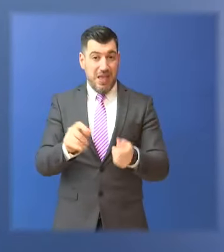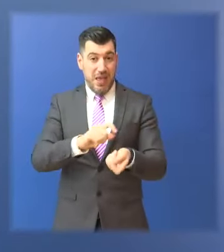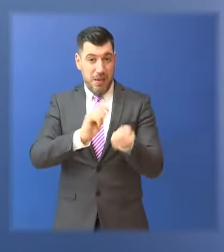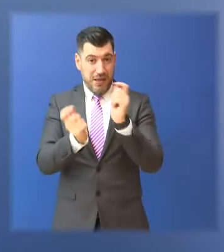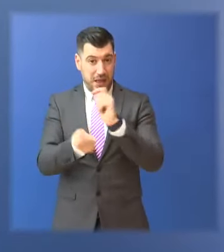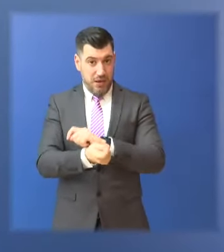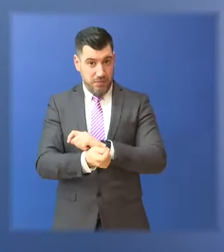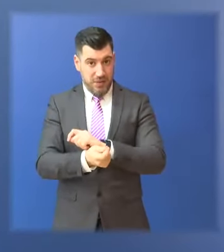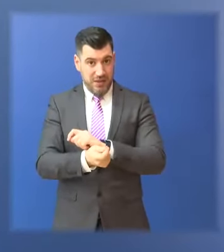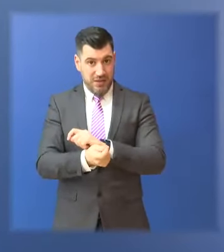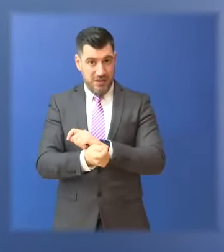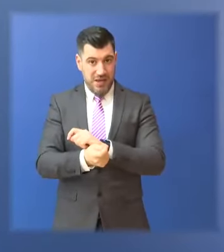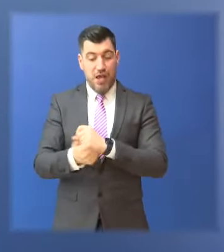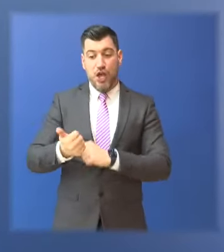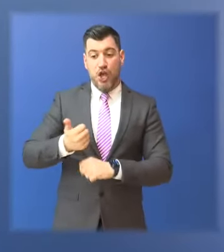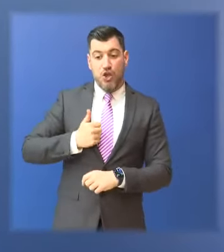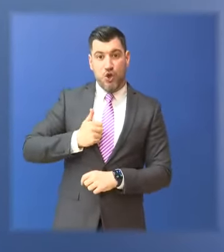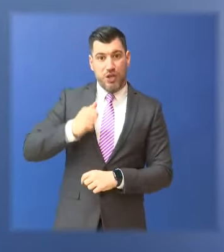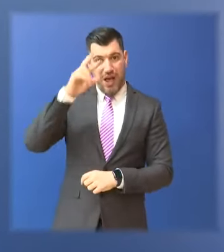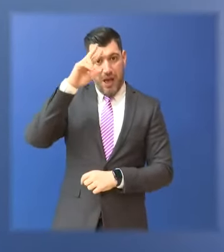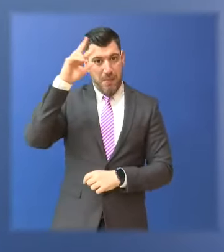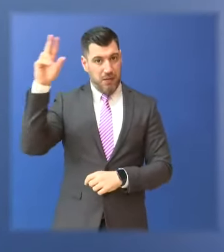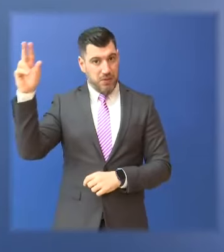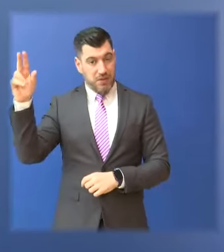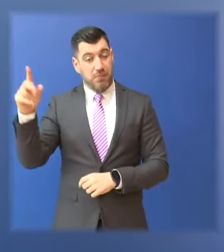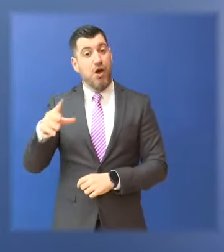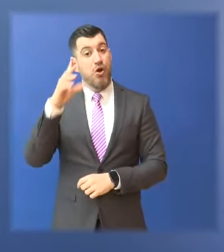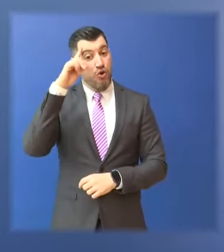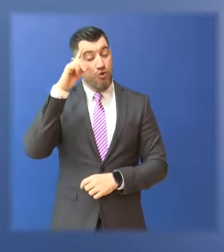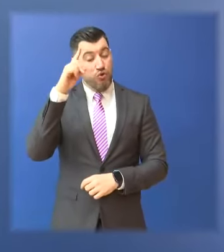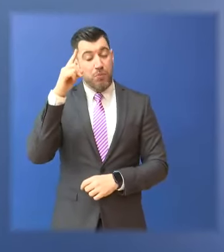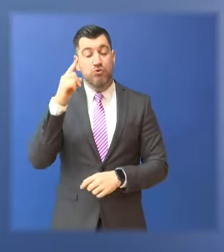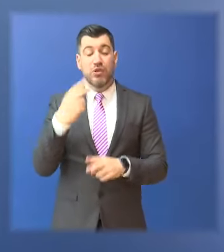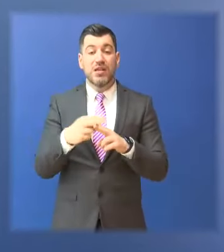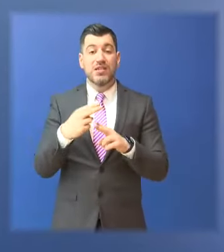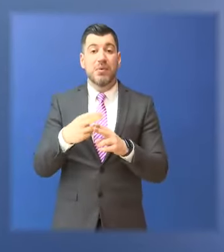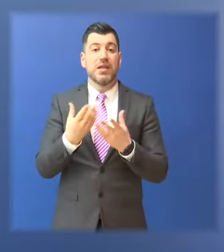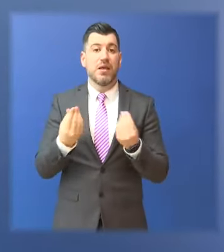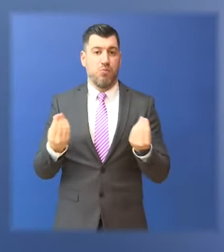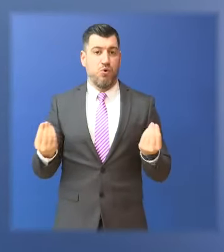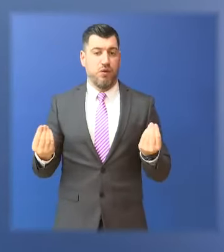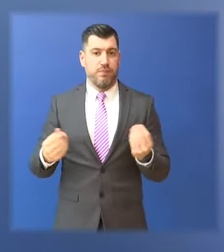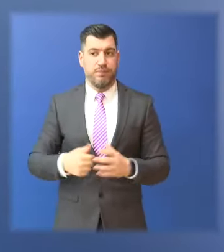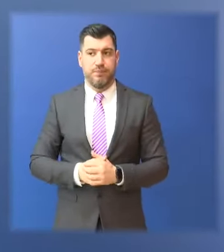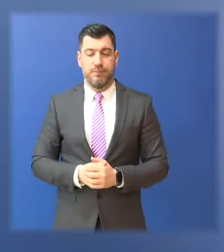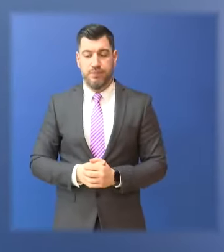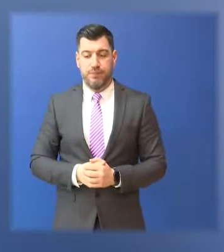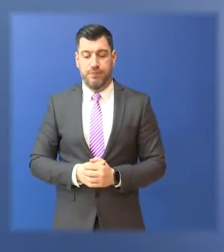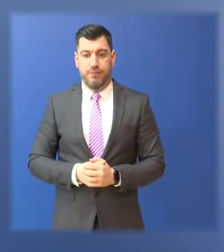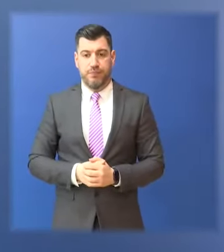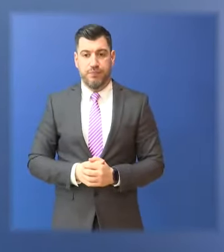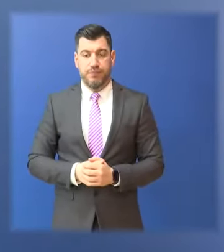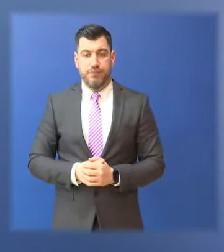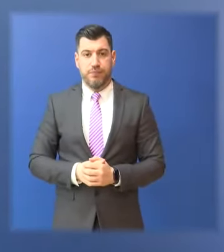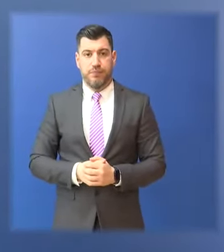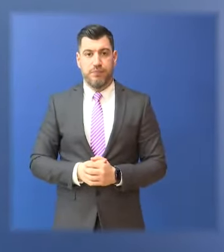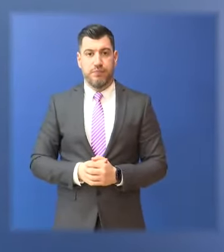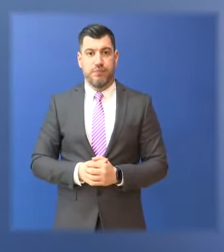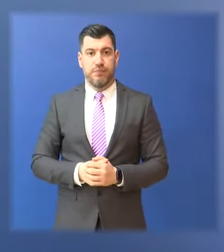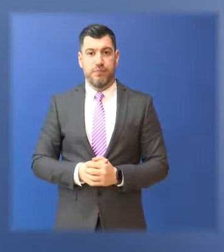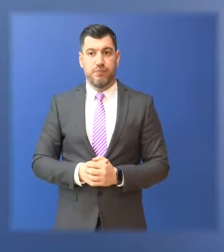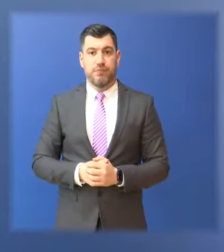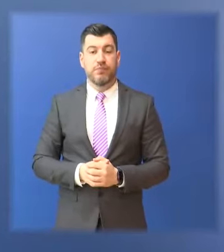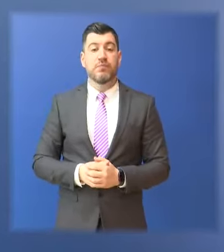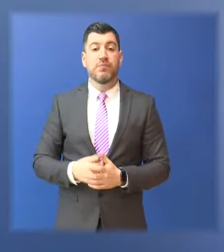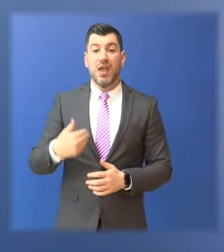η ίδρυση μη κρατικών παραρτημάτων ξένων πανεπιστημίων μη κερδοσκοπικού χαρακτήρα, που δεν πρόκειται να κάνουμε το παραμικρό